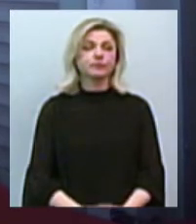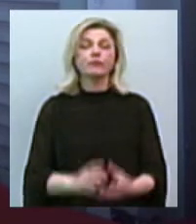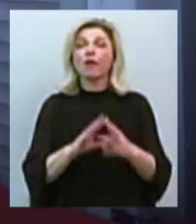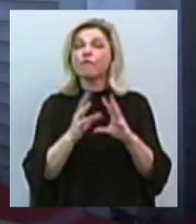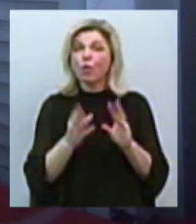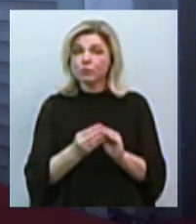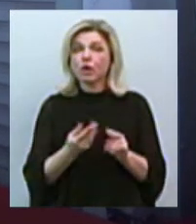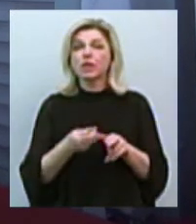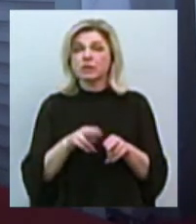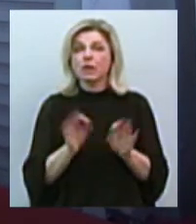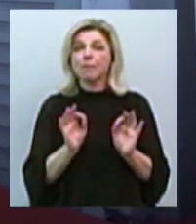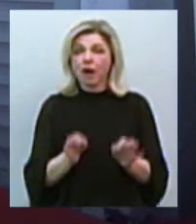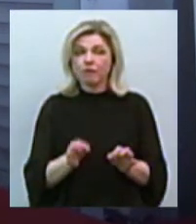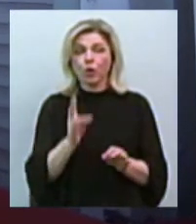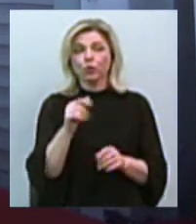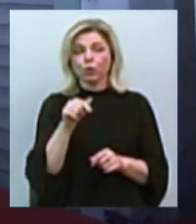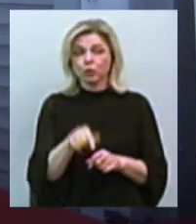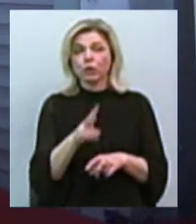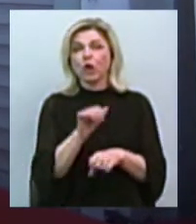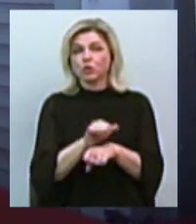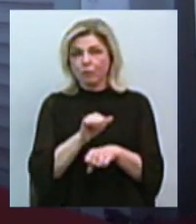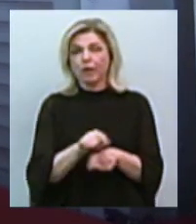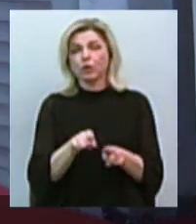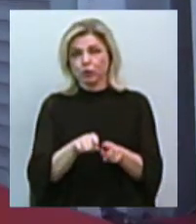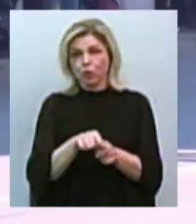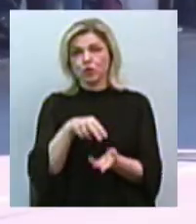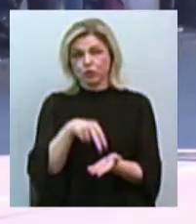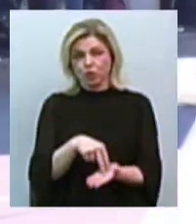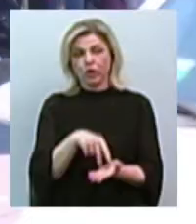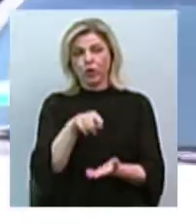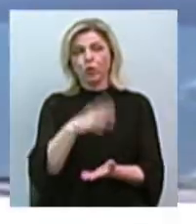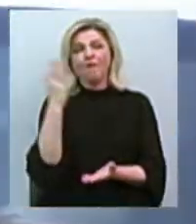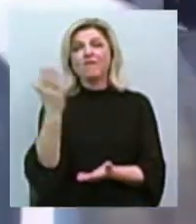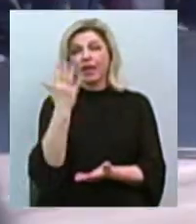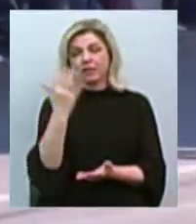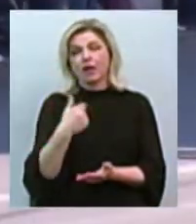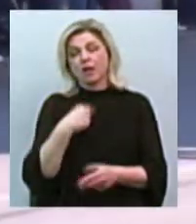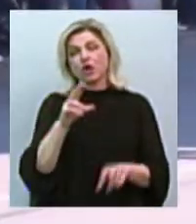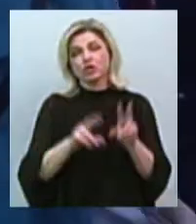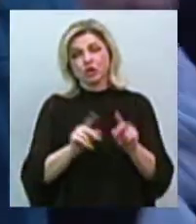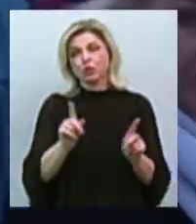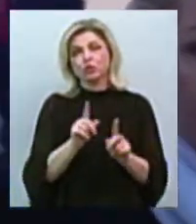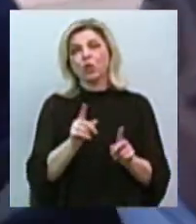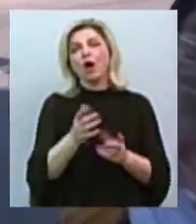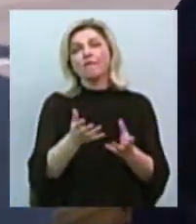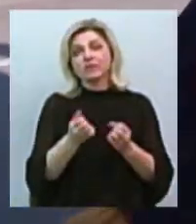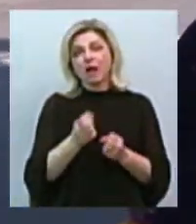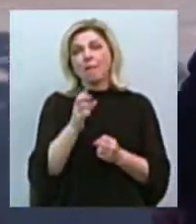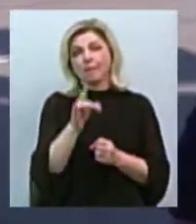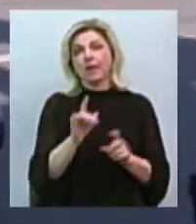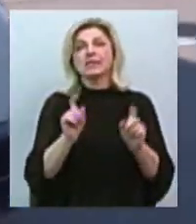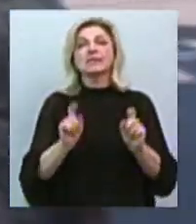Взагалі-то це правильно. Але тут на зупинці також стоять. Тут хоч вітер, мабуть, продуває. Я вважаю, краще б брали б тільки